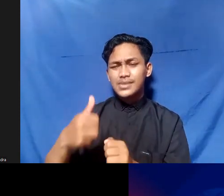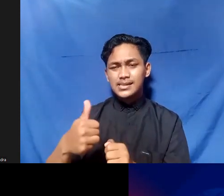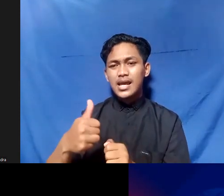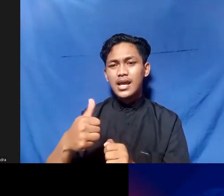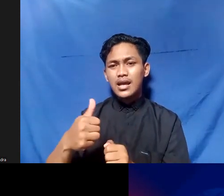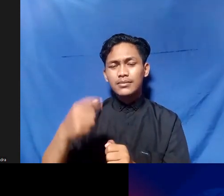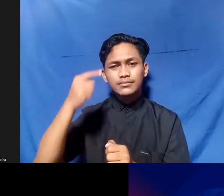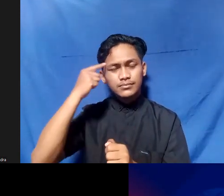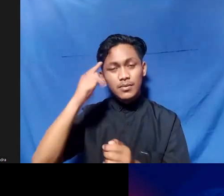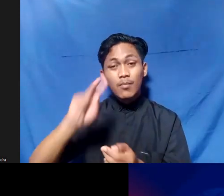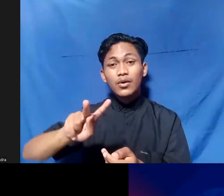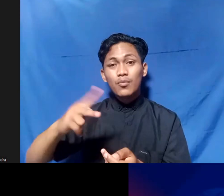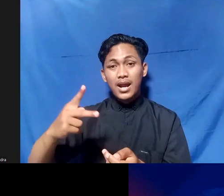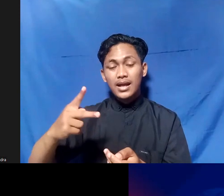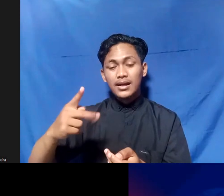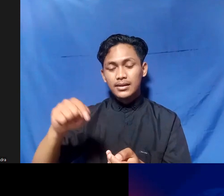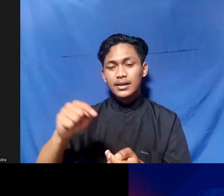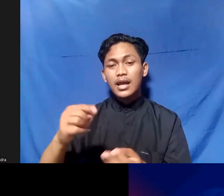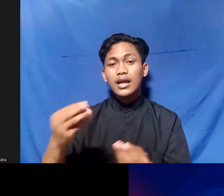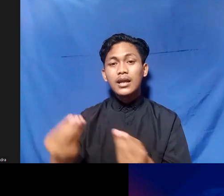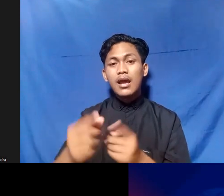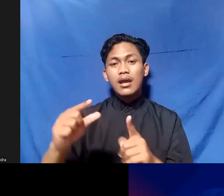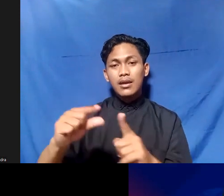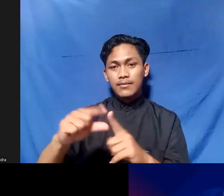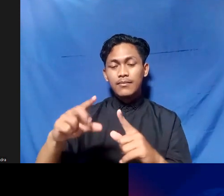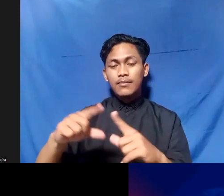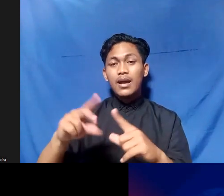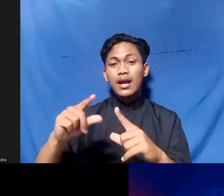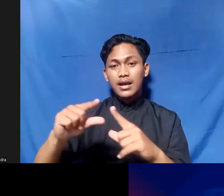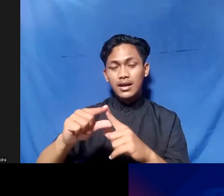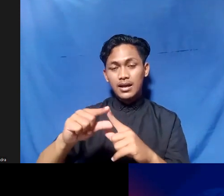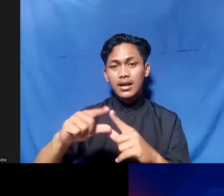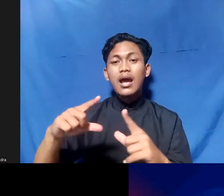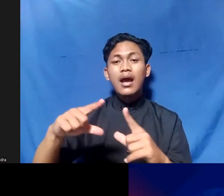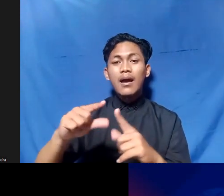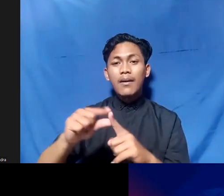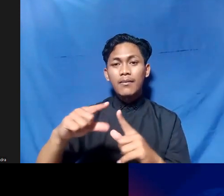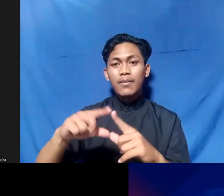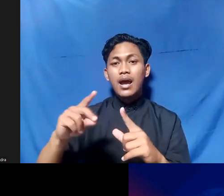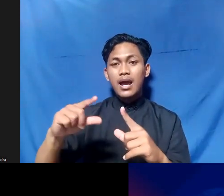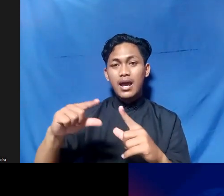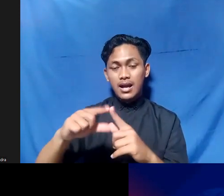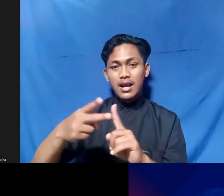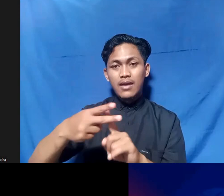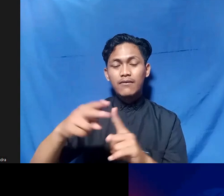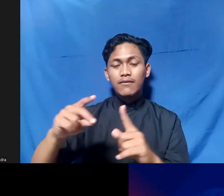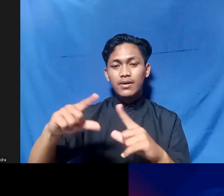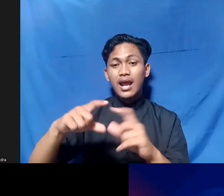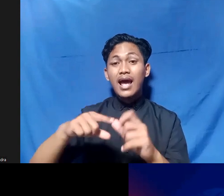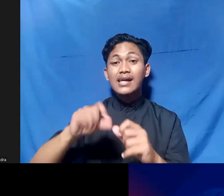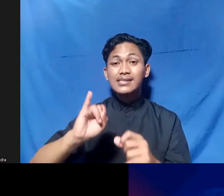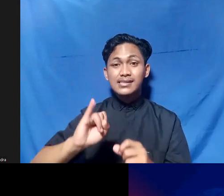anu ya bukan dengan mendeley sendiri nanti mas Islam yang yang